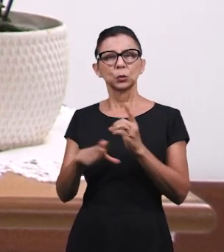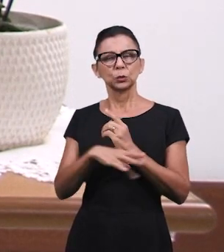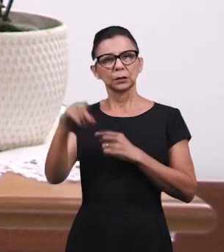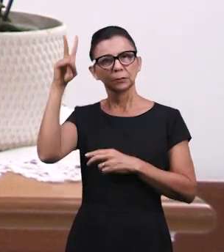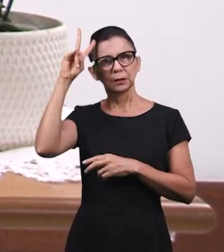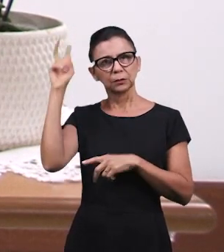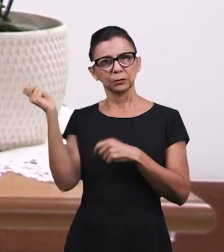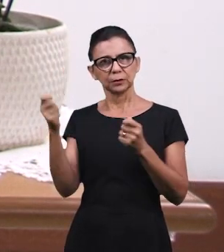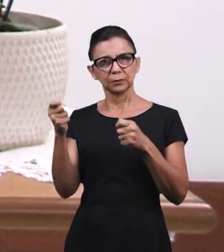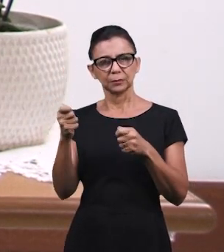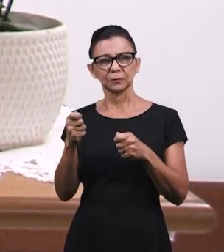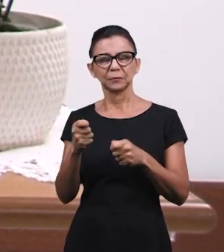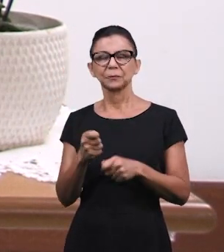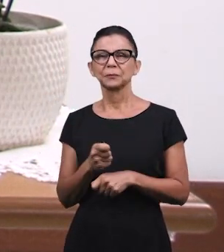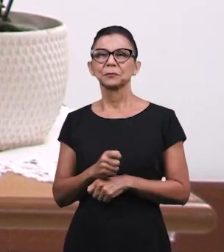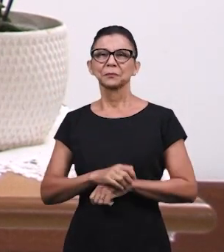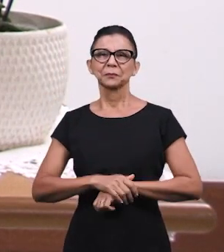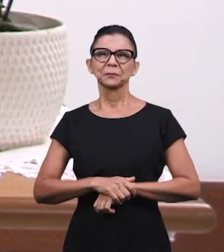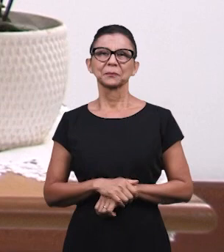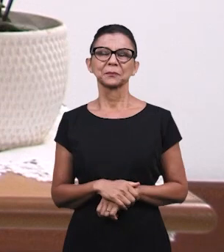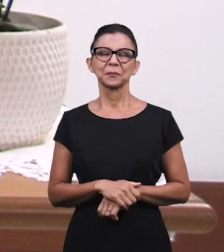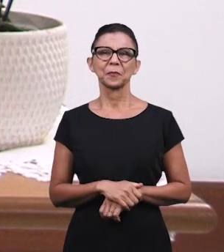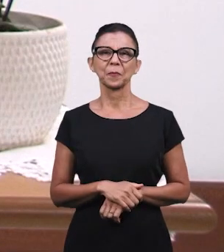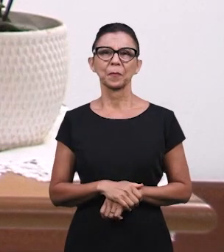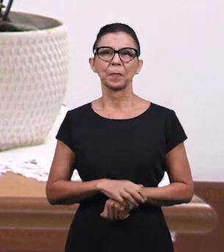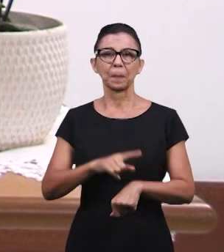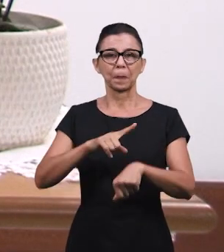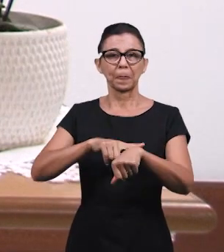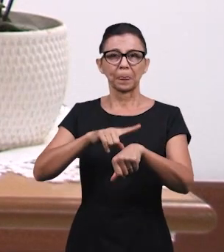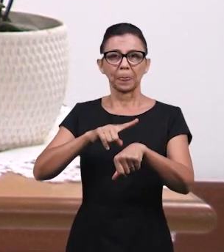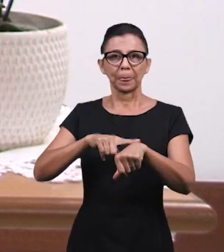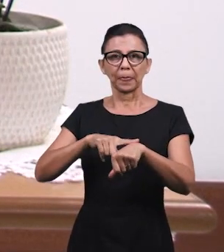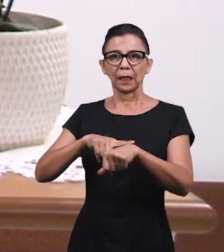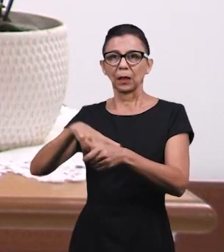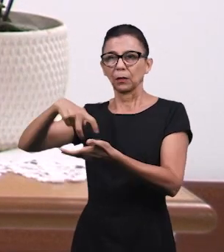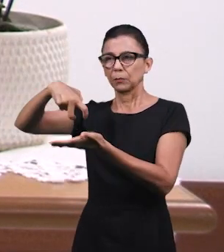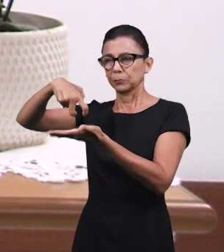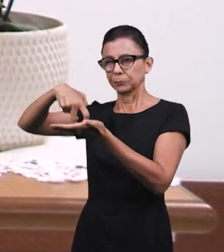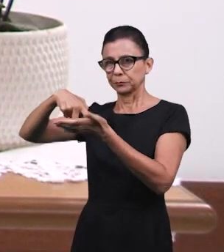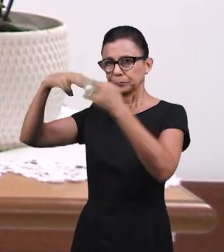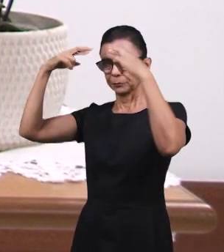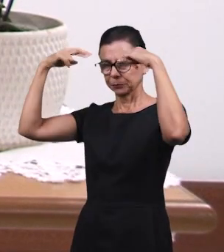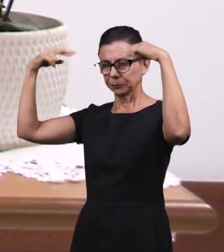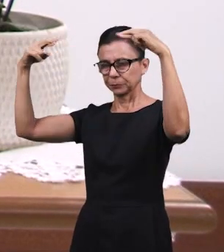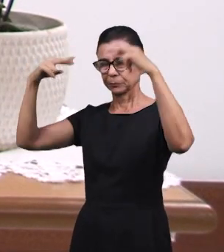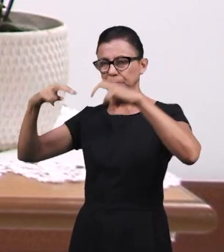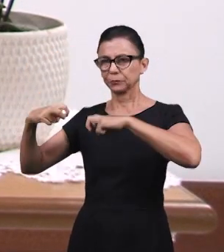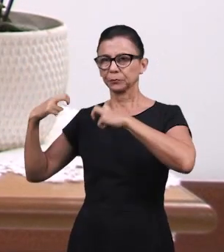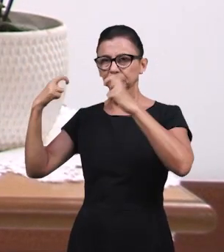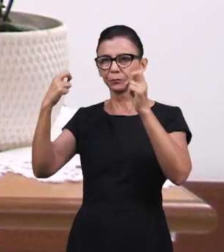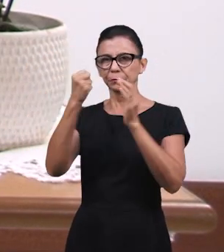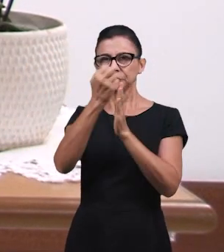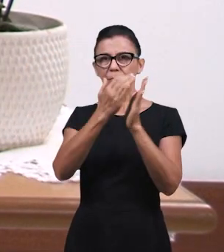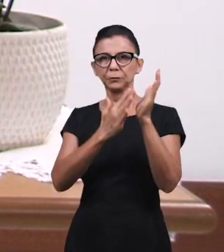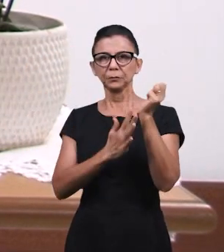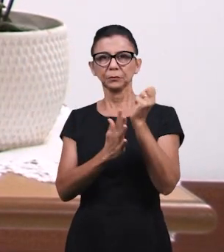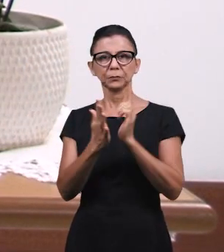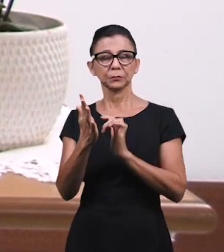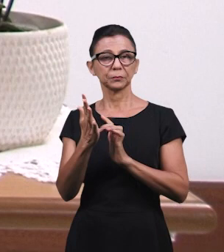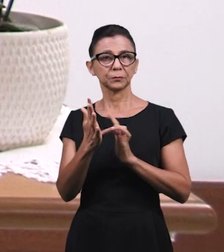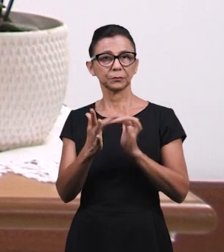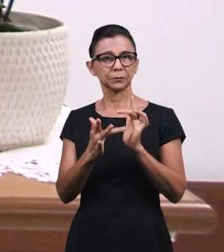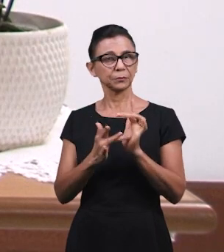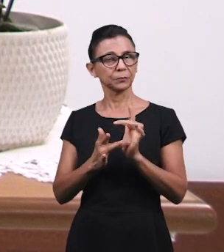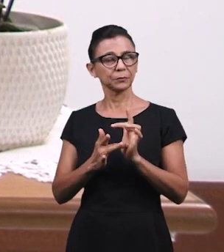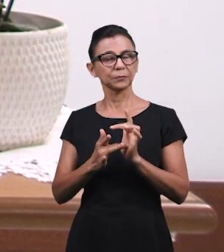нашего служения мы встанем, склонимся пред нашим Богом, воззовем к Нему о крови Господа Иисуса. Если вы